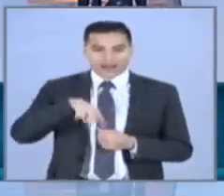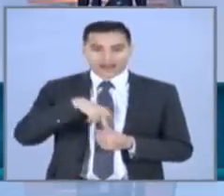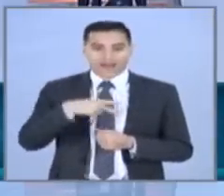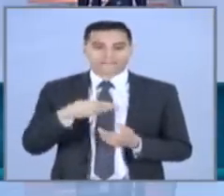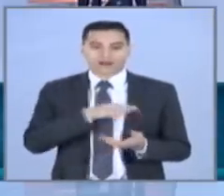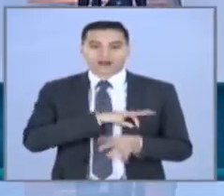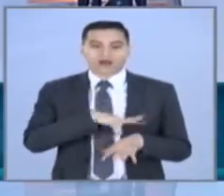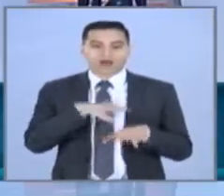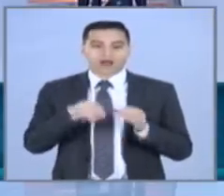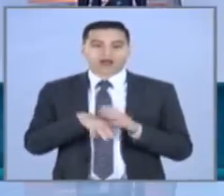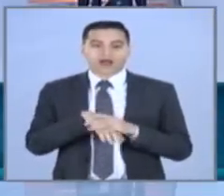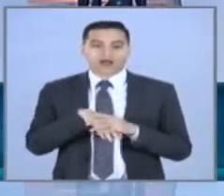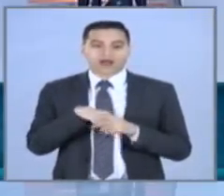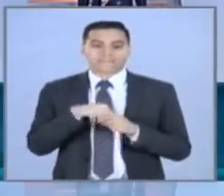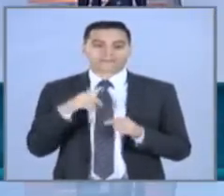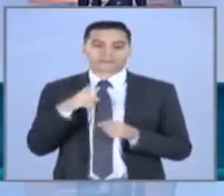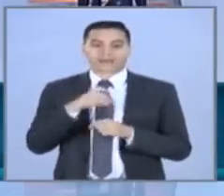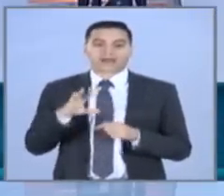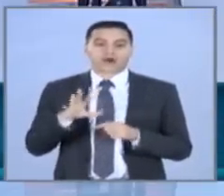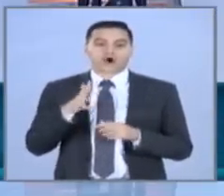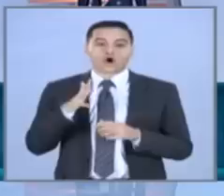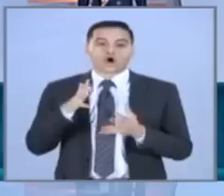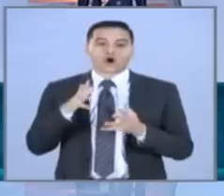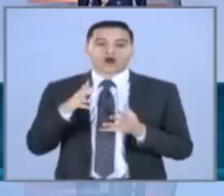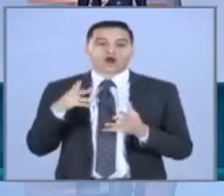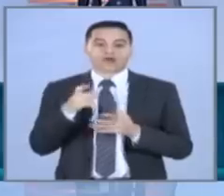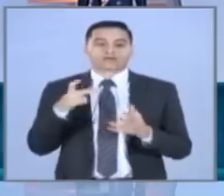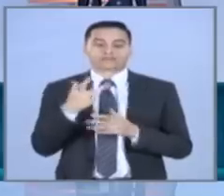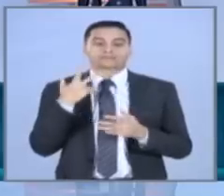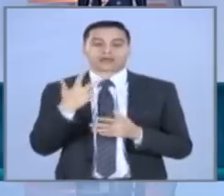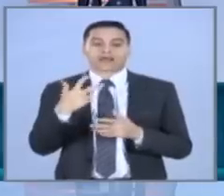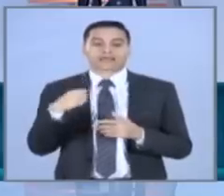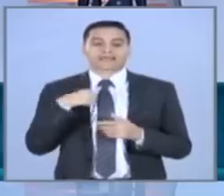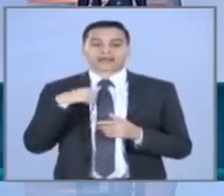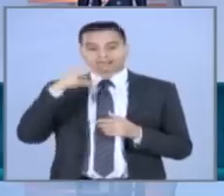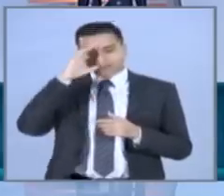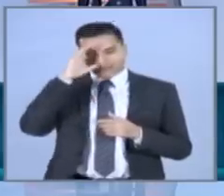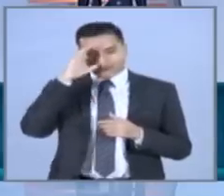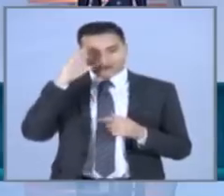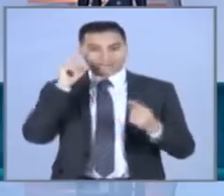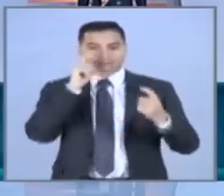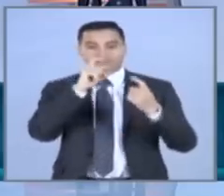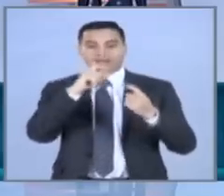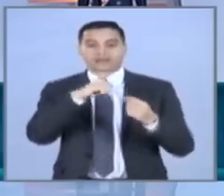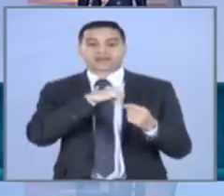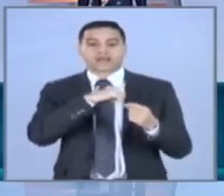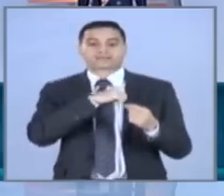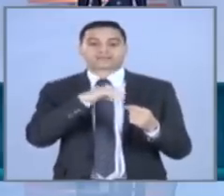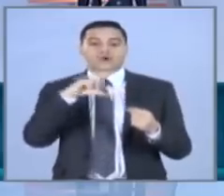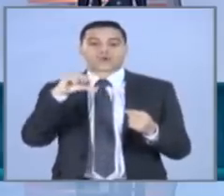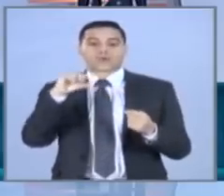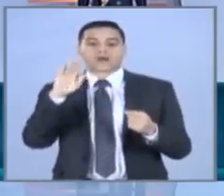من هو اللاعب الراحل الذي سجل هاتريك لنادي الزمالك ضد ويست هام